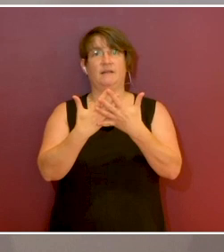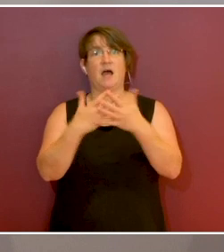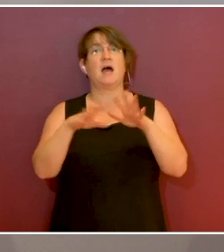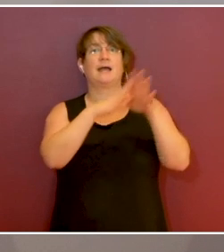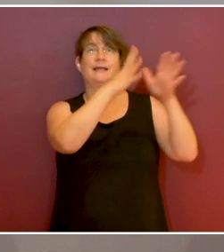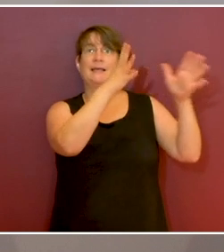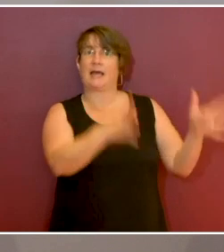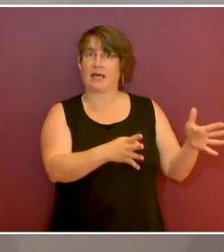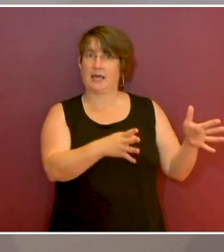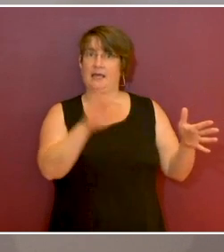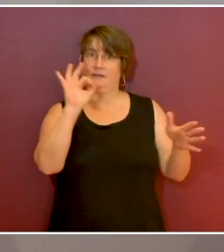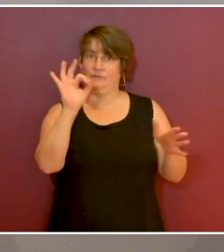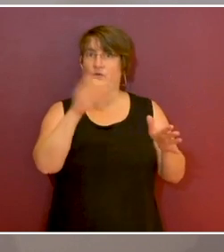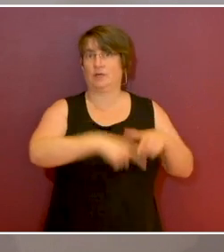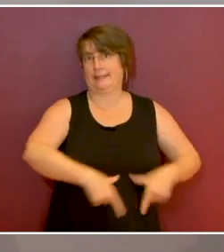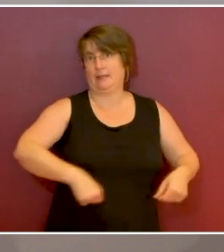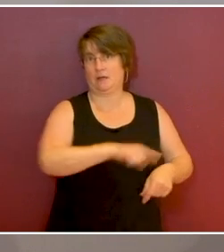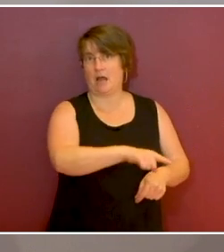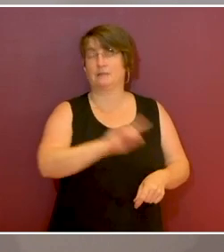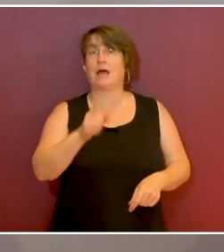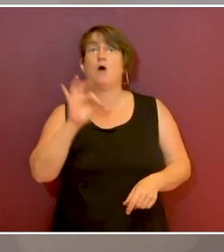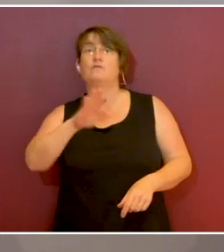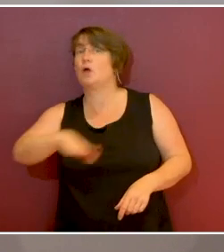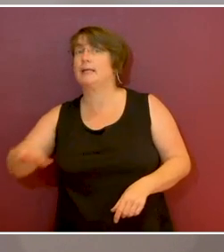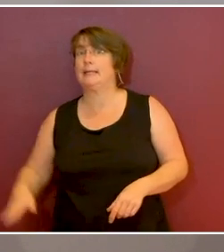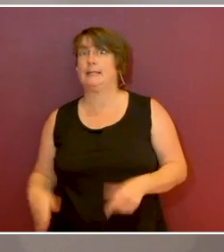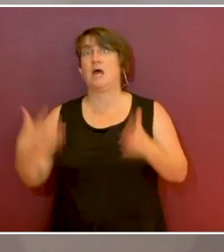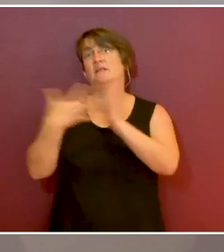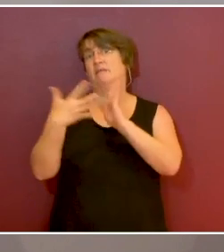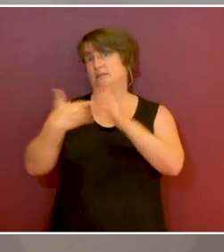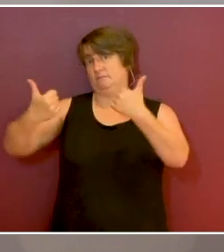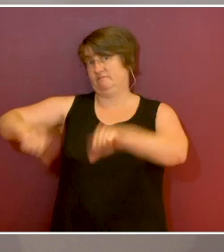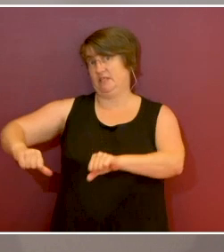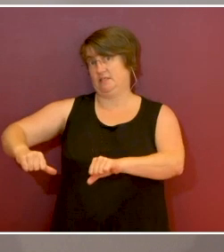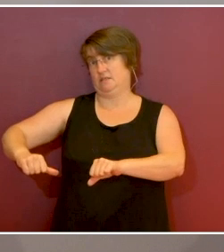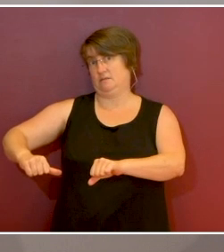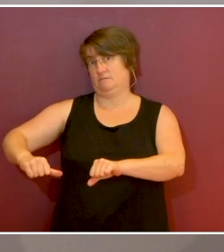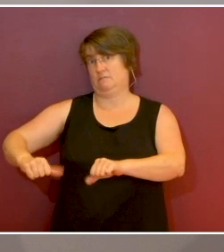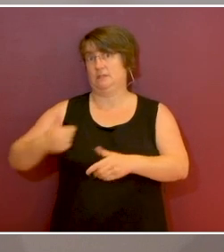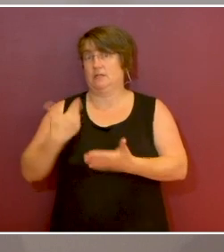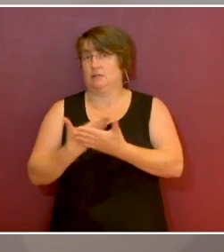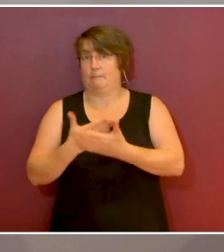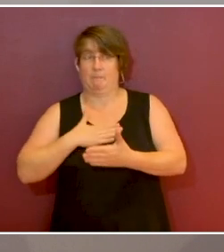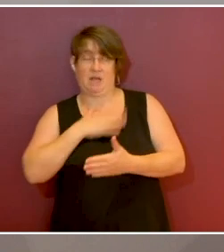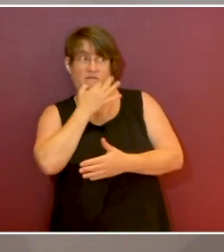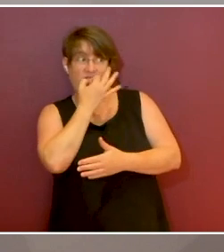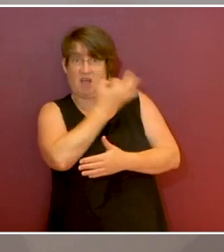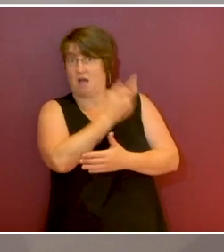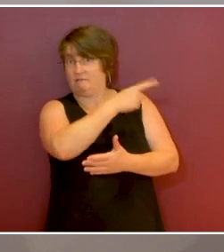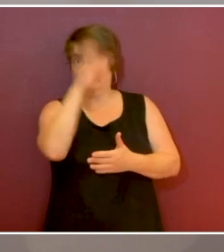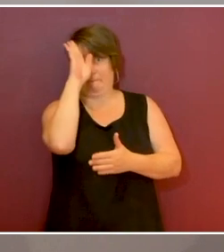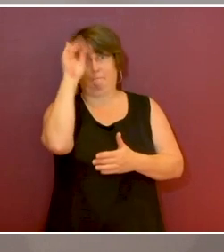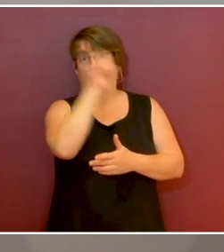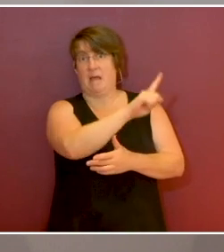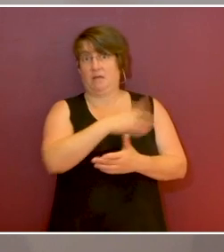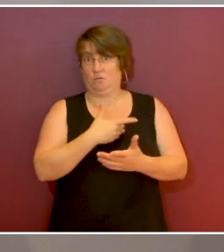verpflichtende Tests für die Kinder. Ich wollte fragen, wie da die Positionierung so ist, ob Sie das für notwendig halten oder ob es da schon Pläne gibt in die